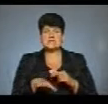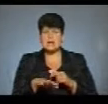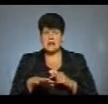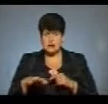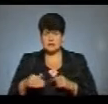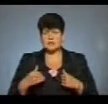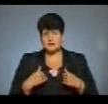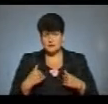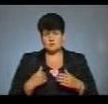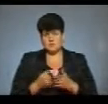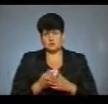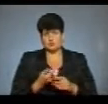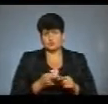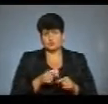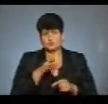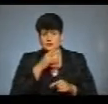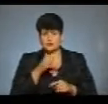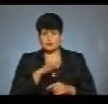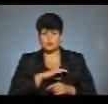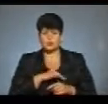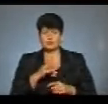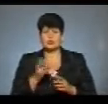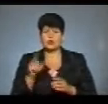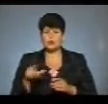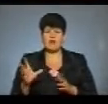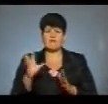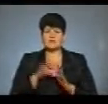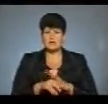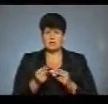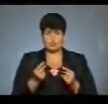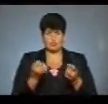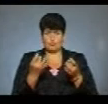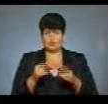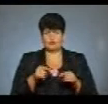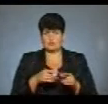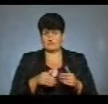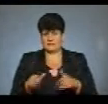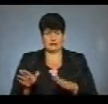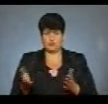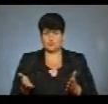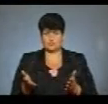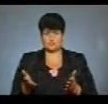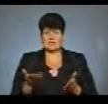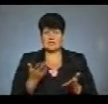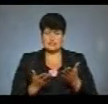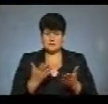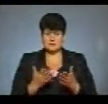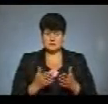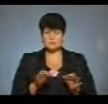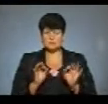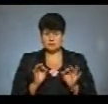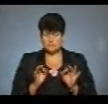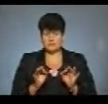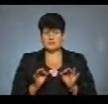так досі користувалися. Розумієте, люди вклали в гроші. Звісно, просто так вони піти не хочуть. Якби адекватна